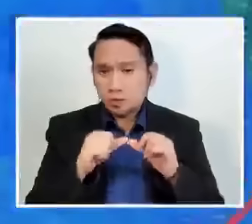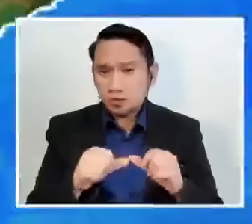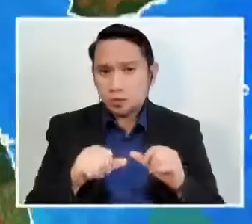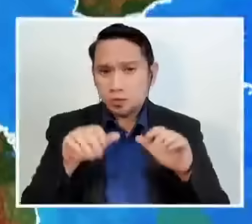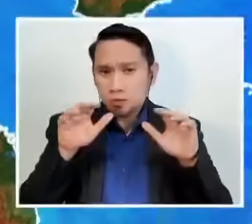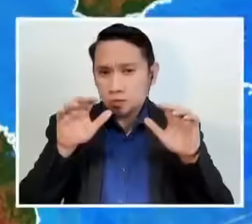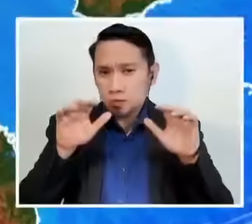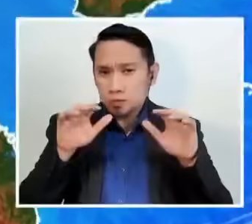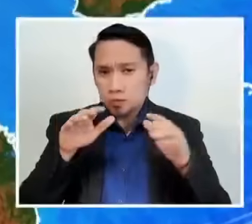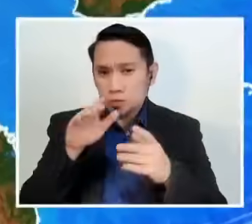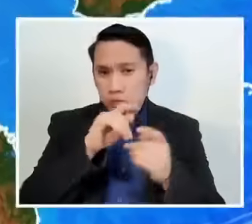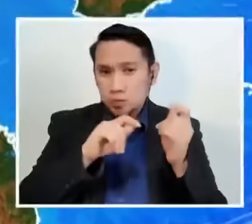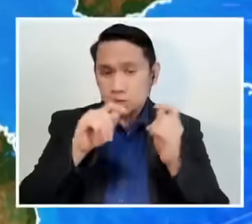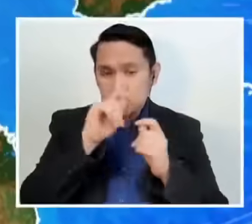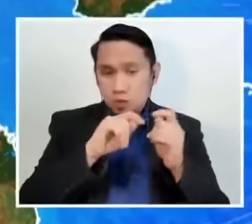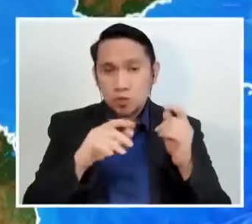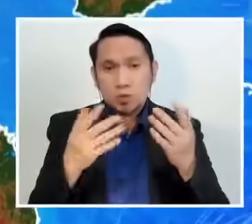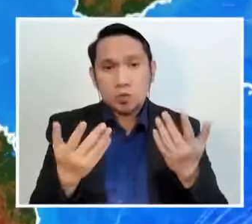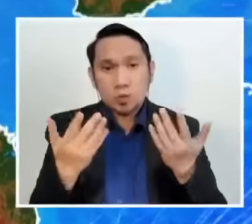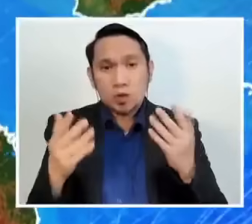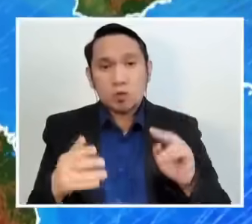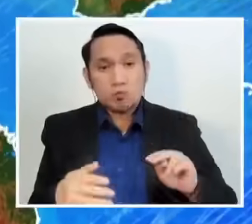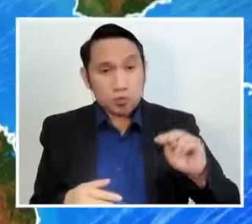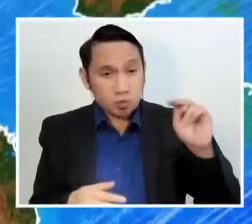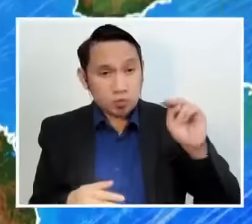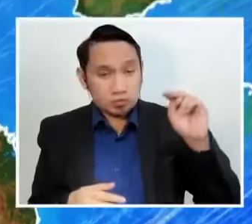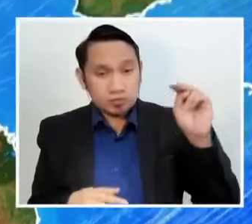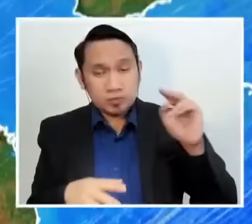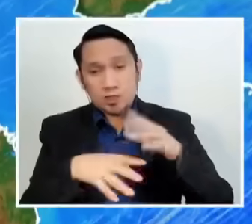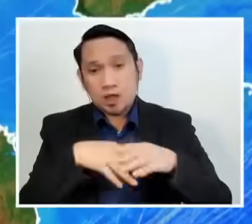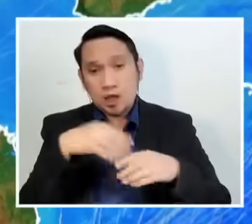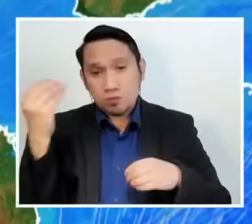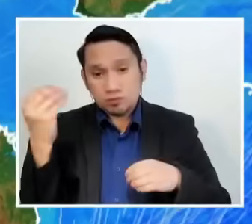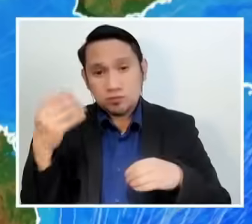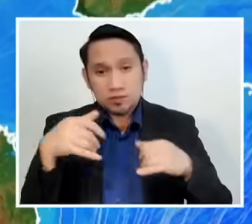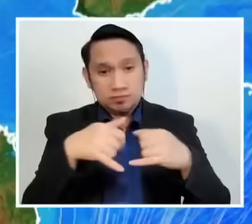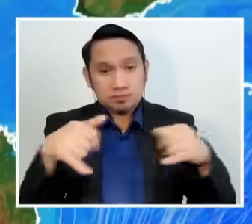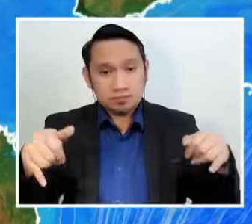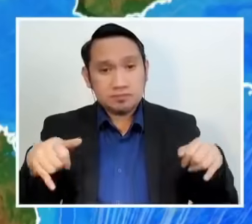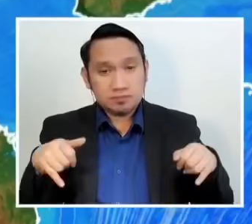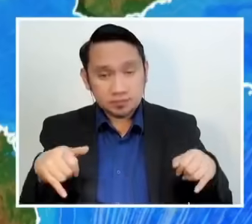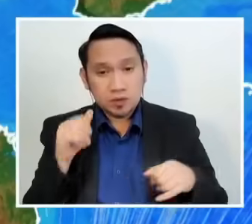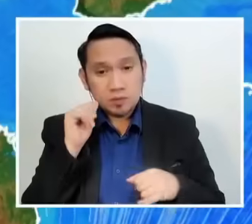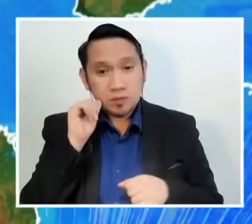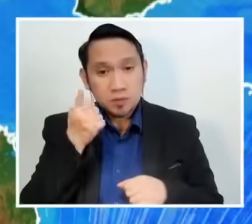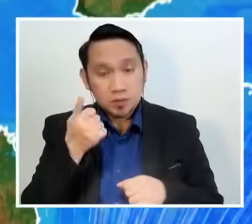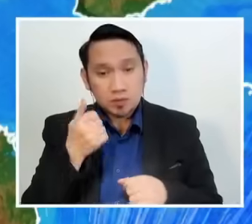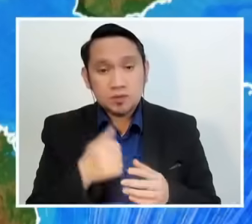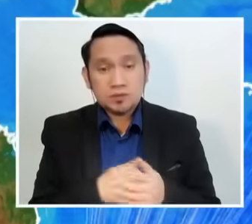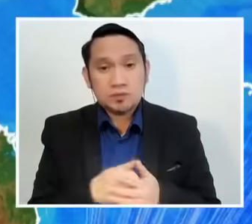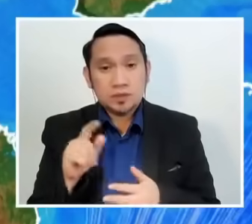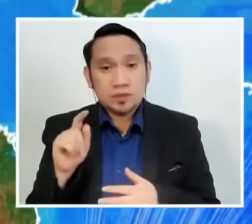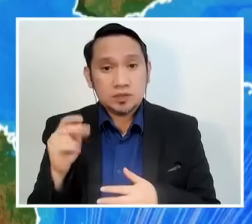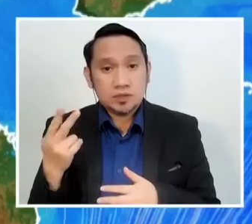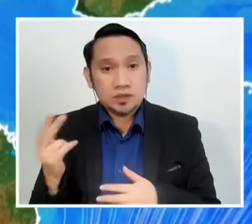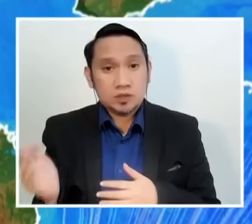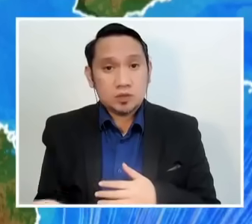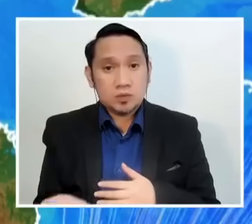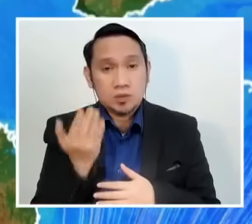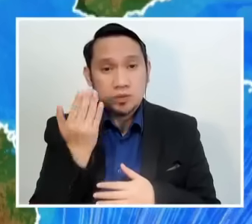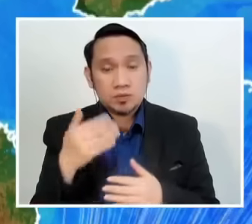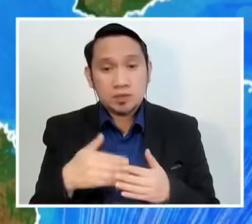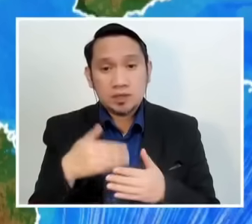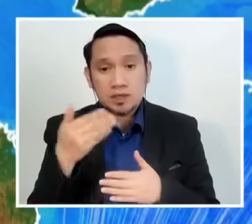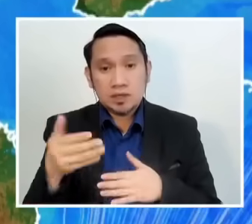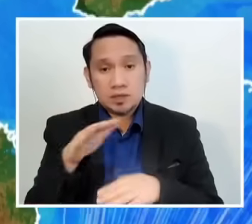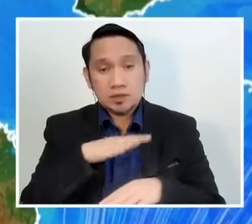ng bagyo pahilagang kanluran at makakalabas na ng Philippine Area of Responsibility bukas, Huwebes ng umaga. Ang susunod itong